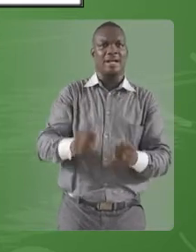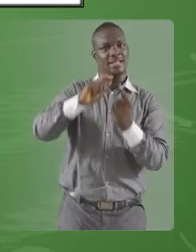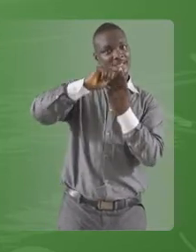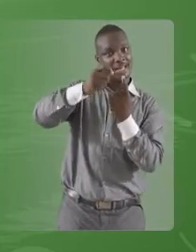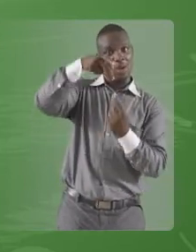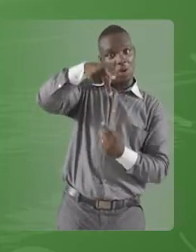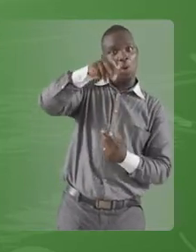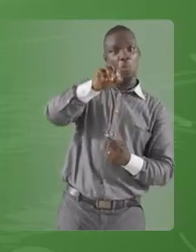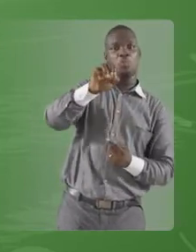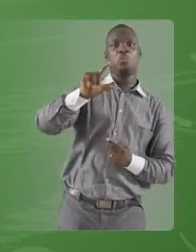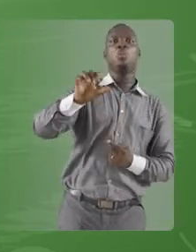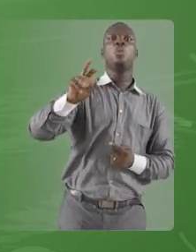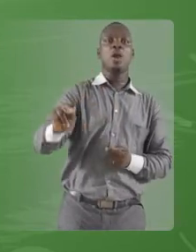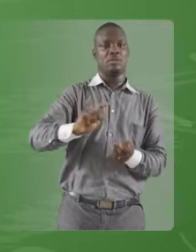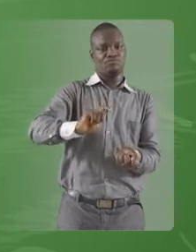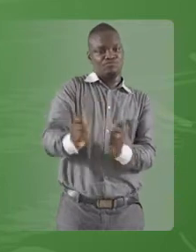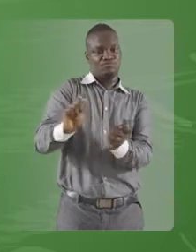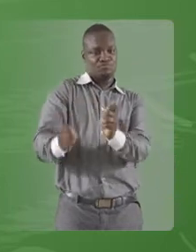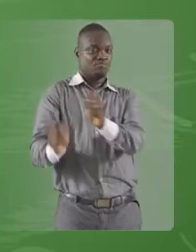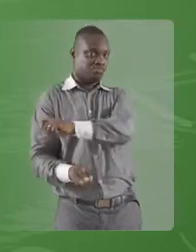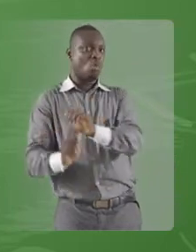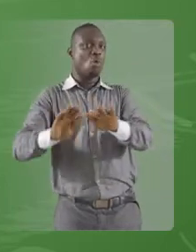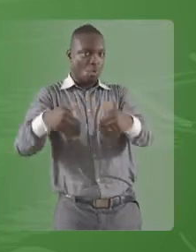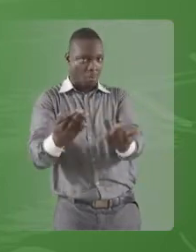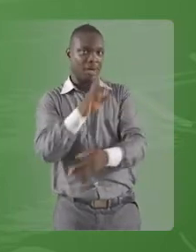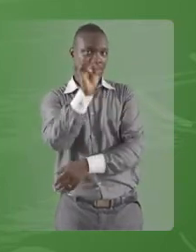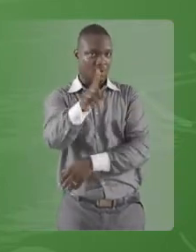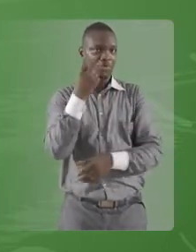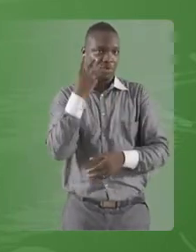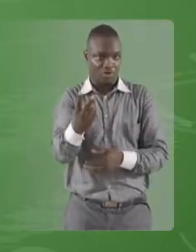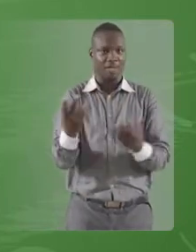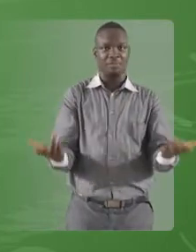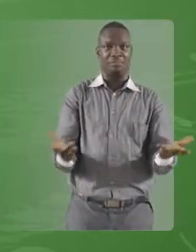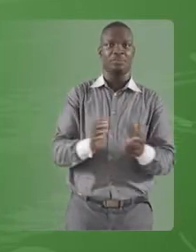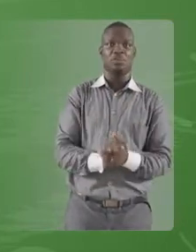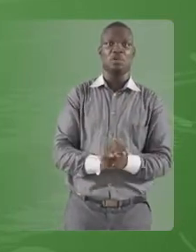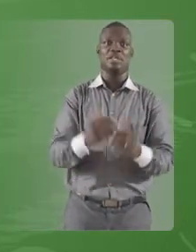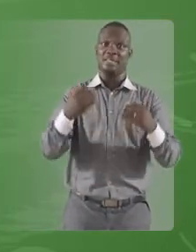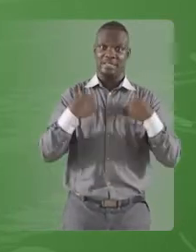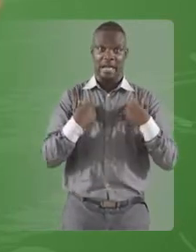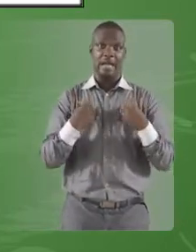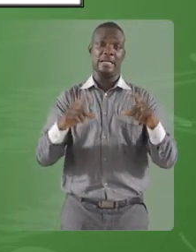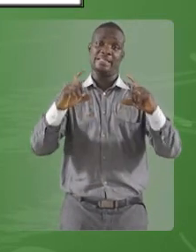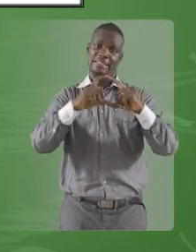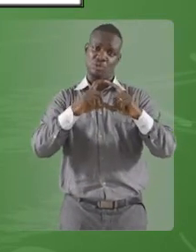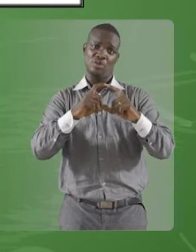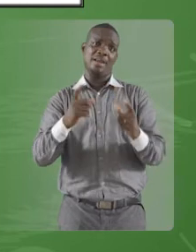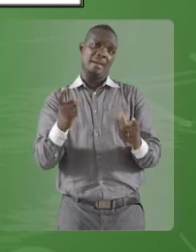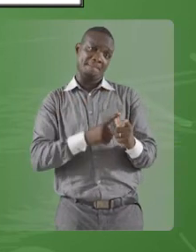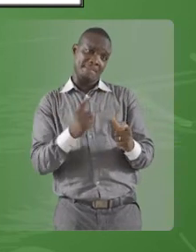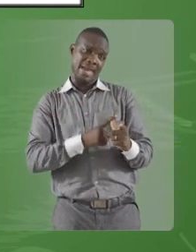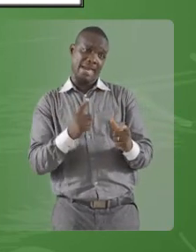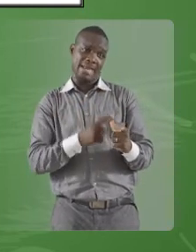pollen. Alors, le point de départ, nous avons une cellule mère de spore, une cellule mère de microspore qui est